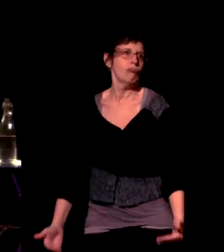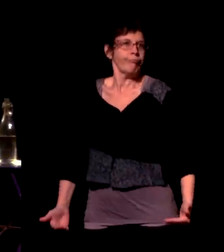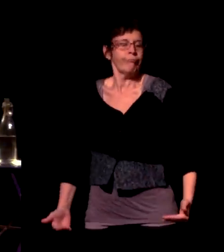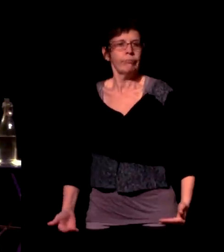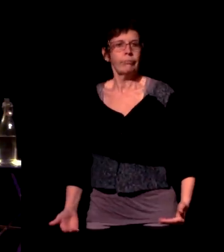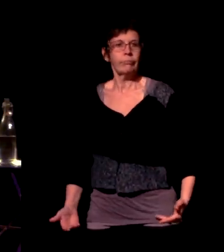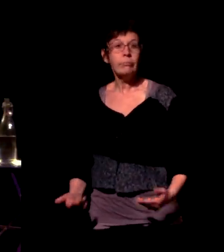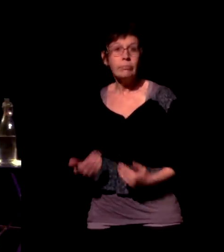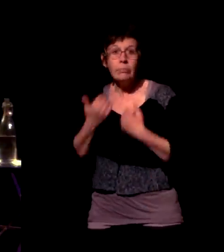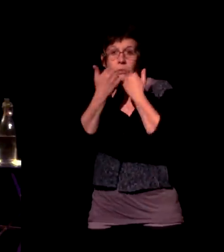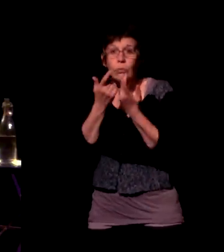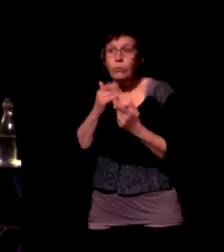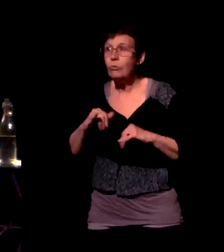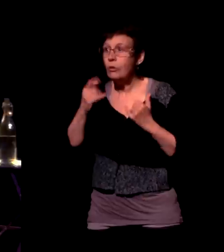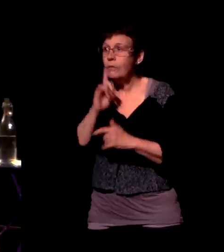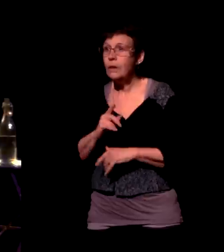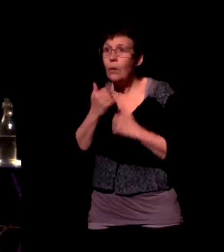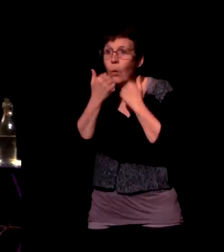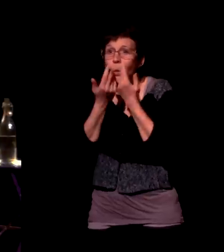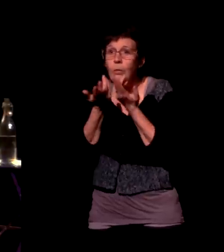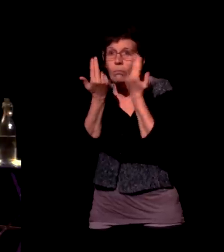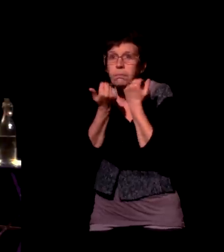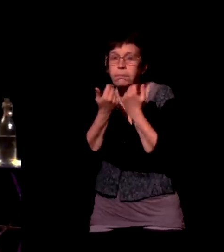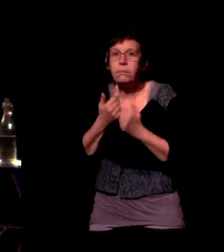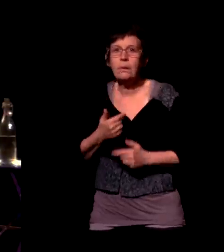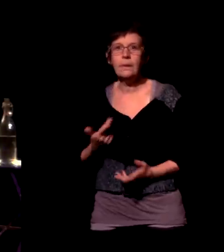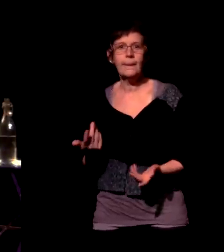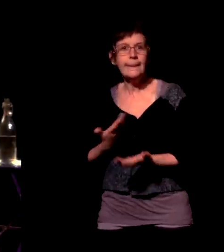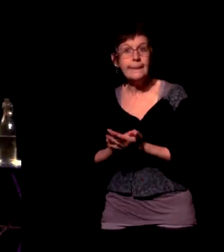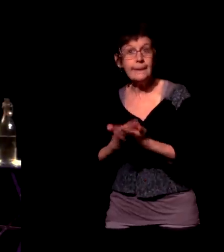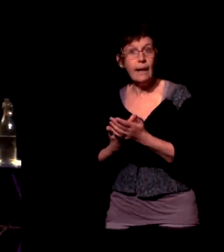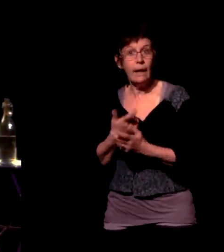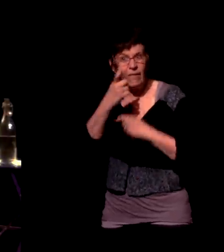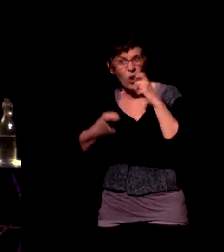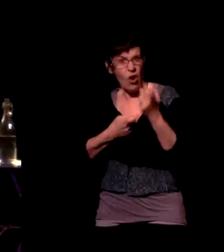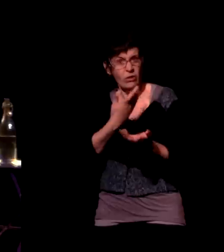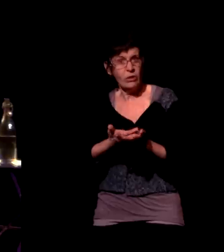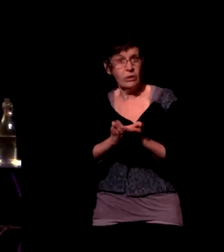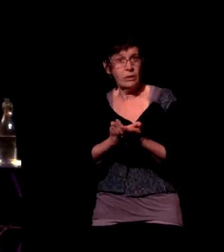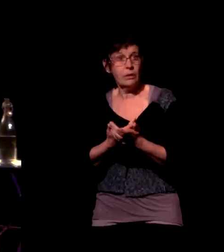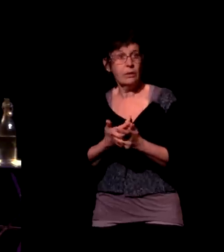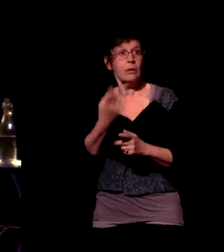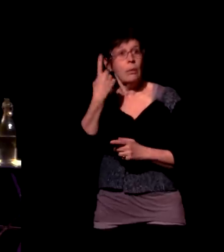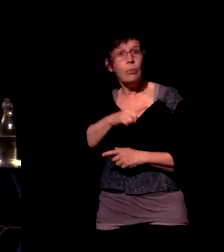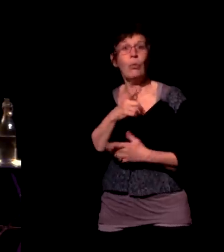Donc voilà le niveau de violence qu'on fait subir à des gens au nom de la laïcité et malheureusement au nom du féminisme.